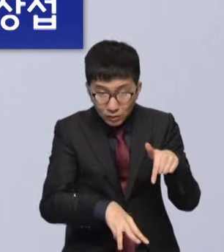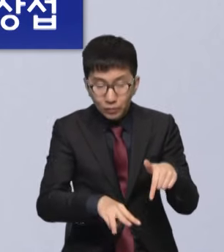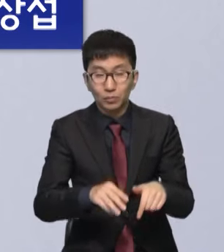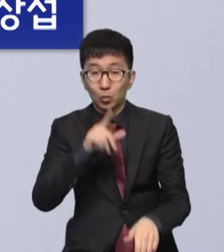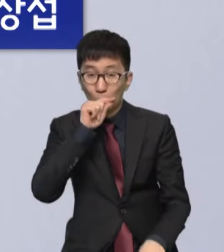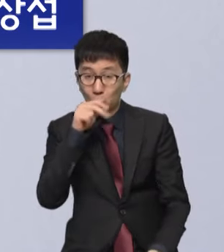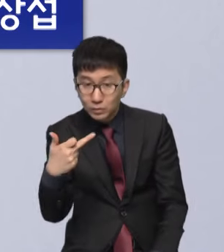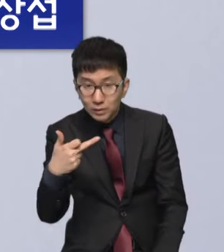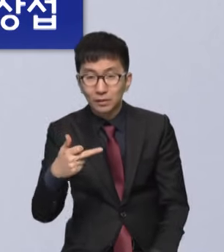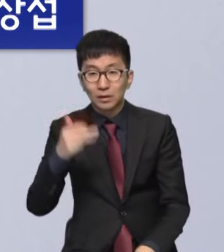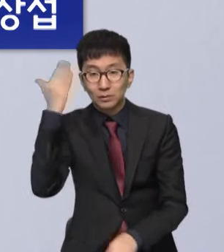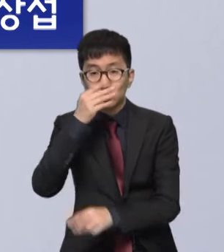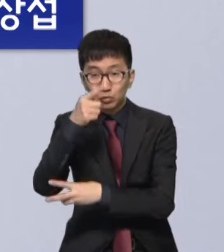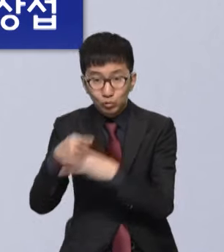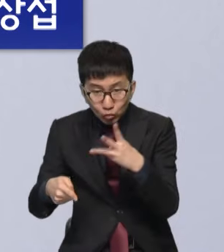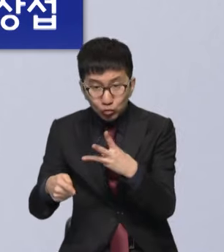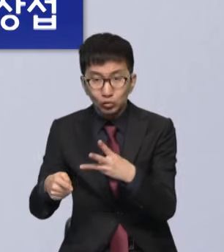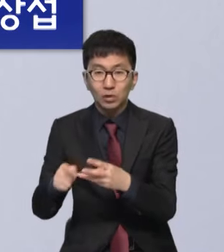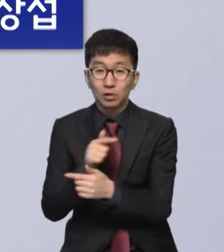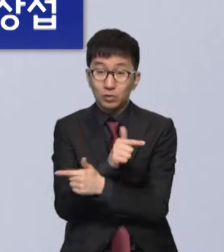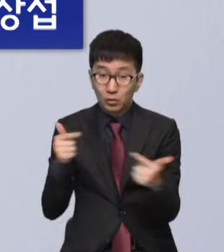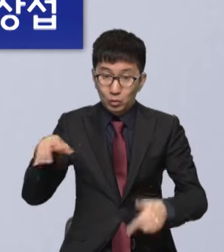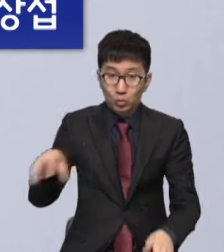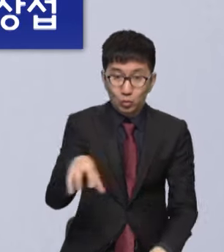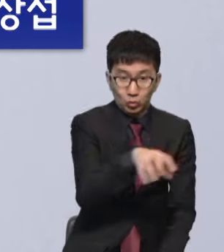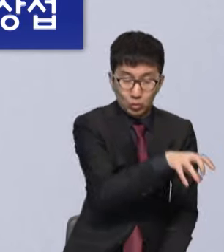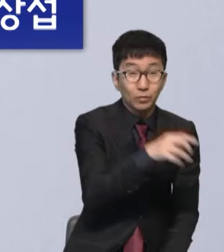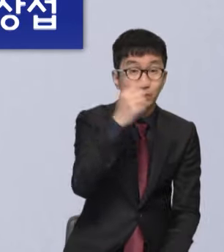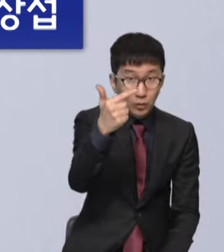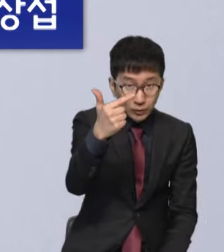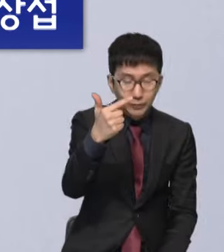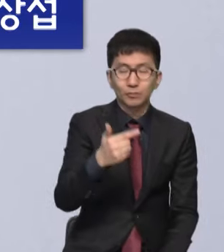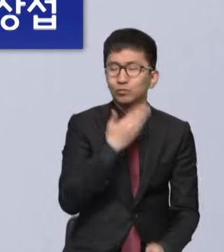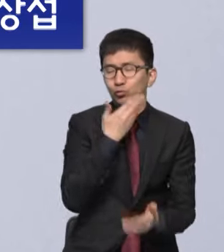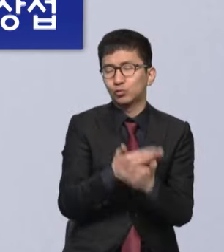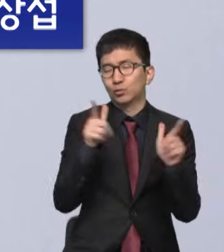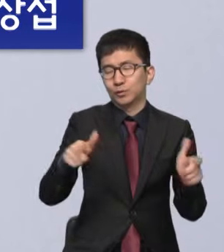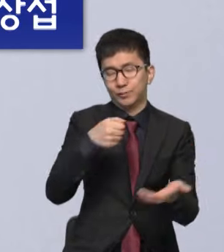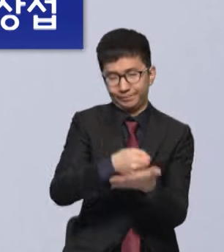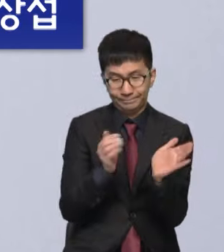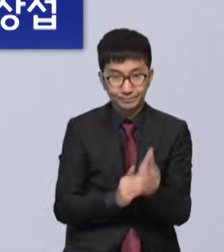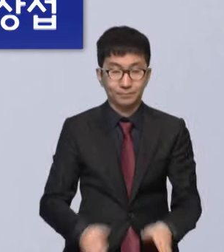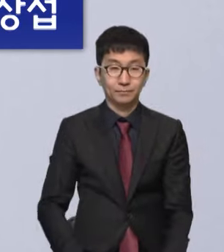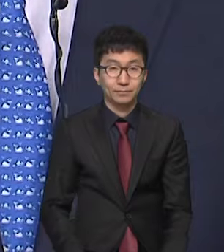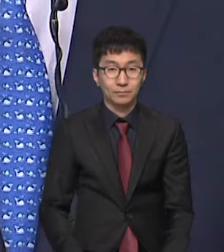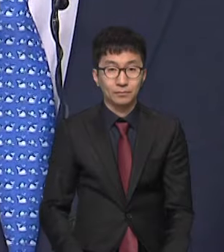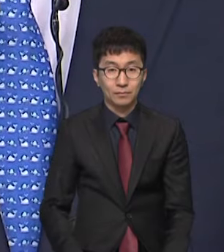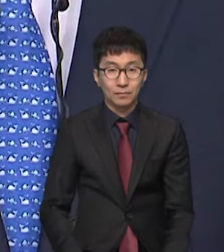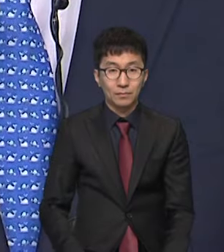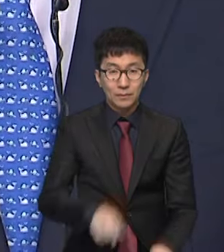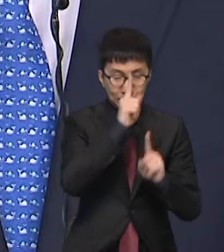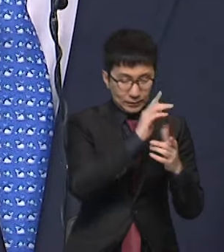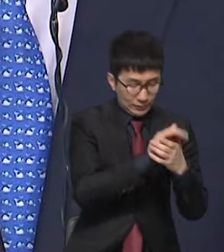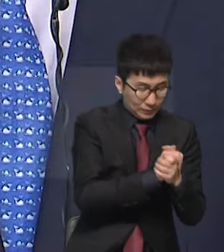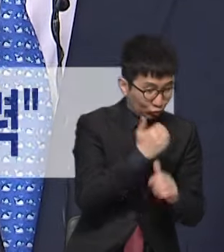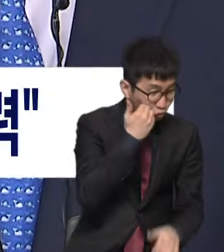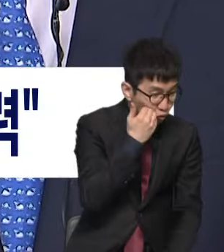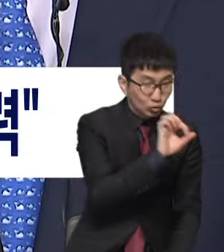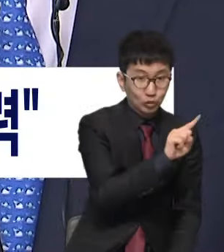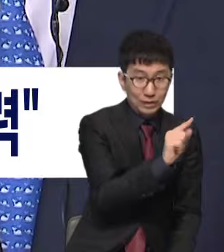청주청원 변제일 이원 지역구 등 여섯 곳을 전략 지역으로 추가 지정했습니다 이중 친명 중진 안민석